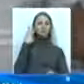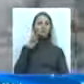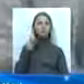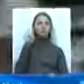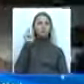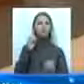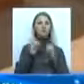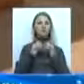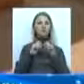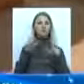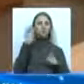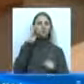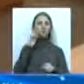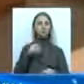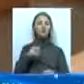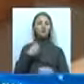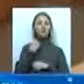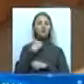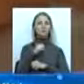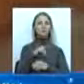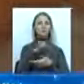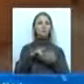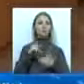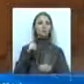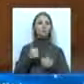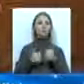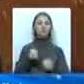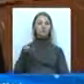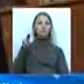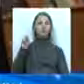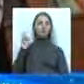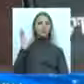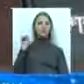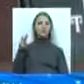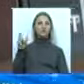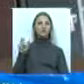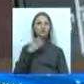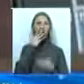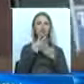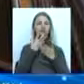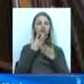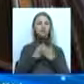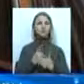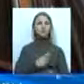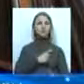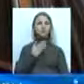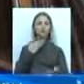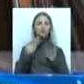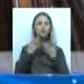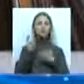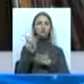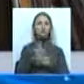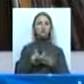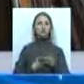мектептің оқушысы және қалалық тілдарын байқауының жүлдегері Павел Каплин болса, өлең оқуда шеберлігін танытты.